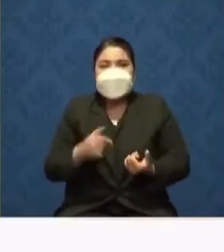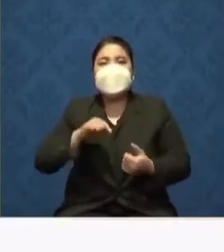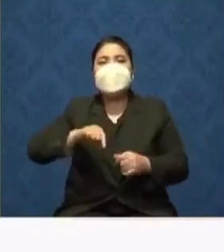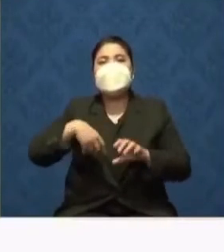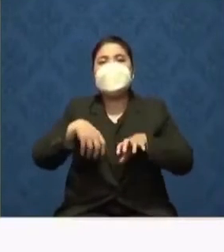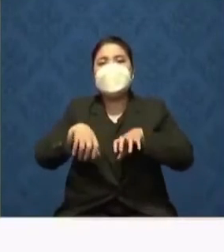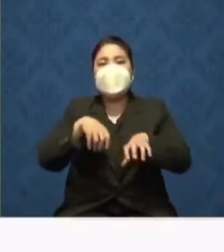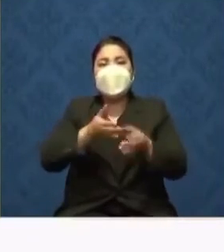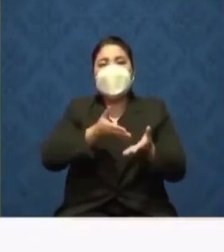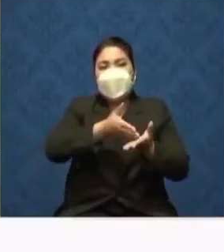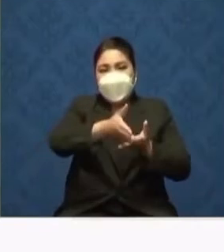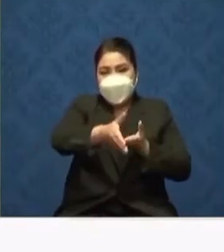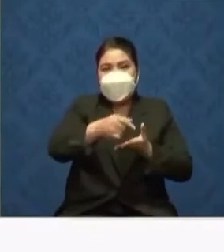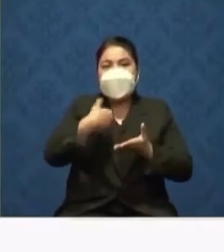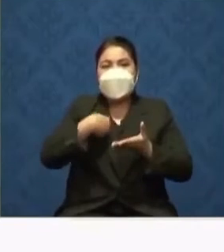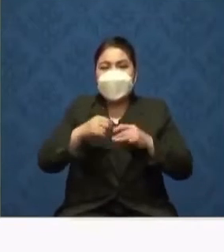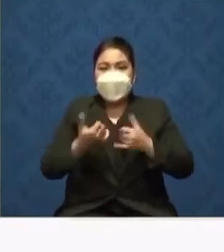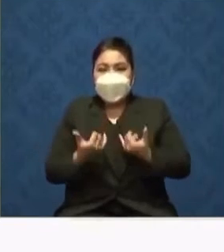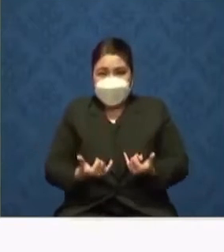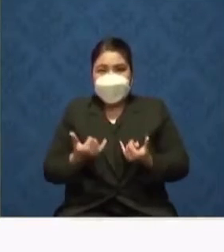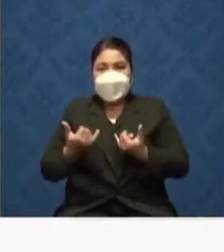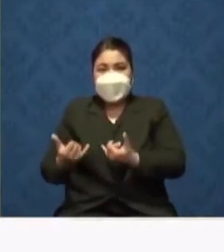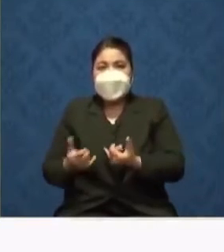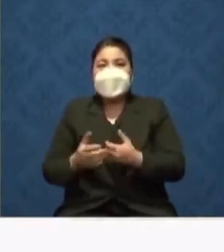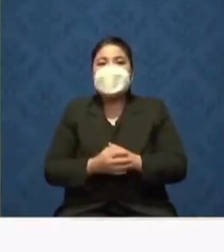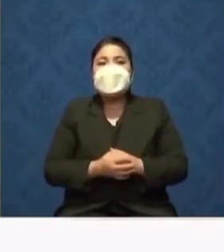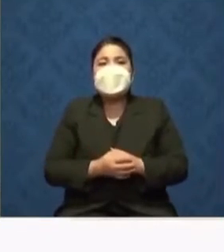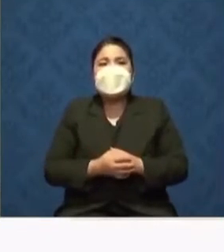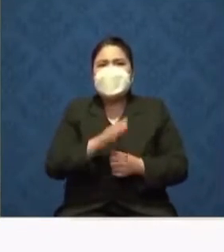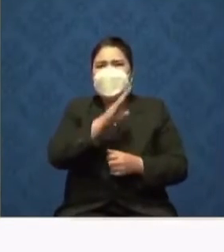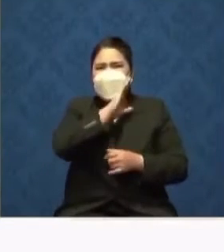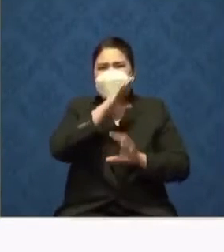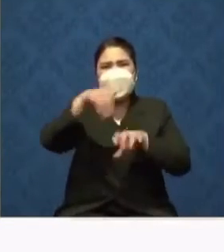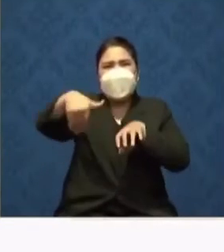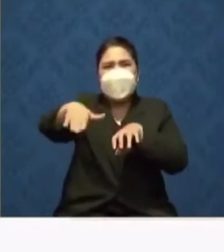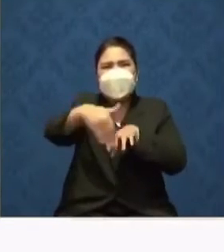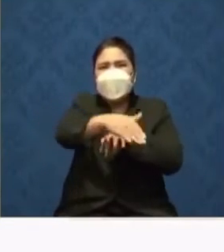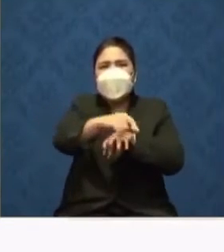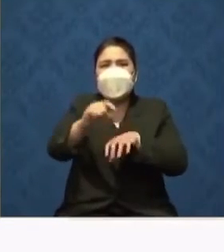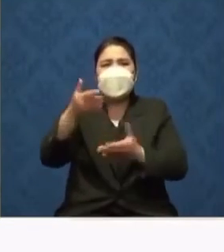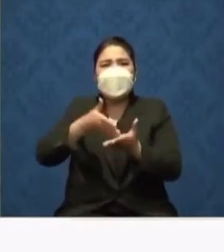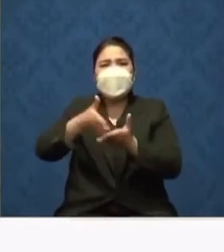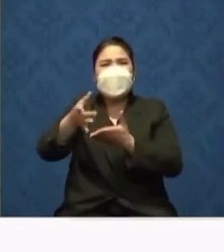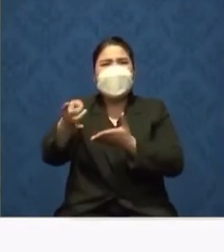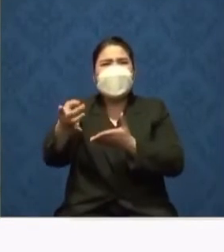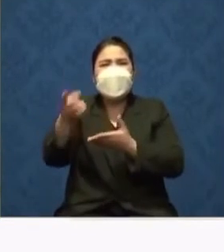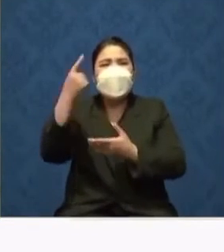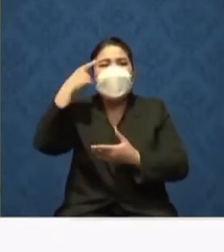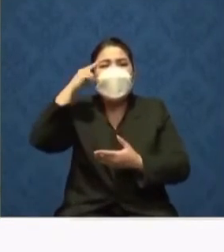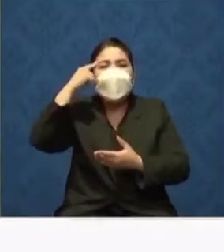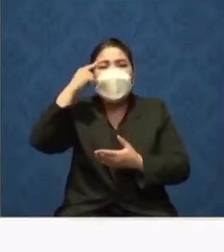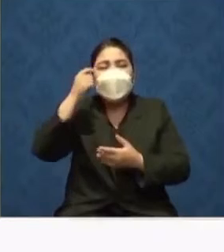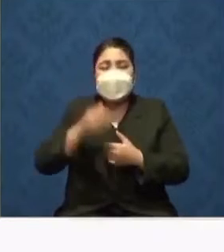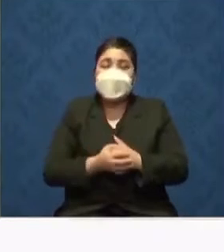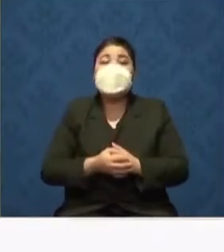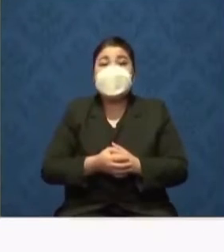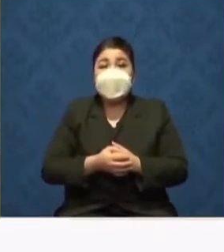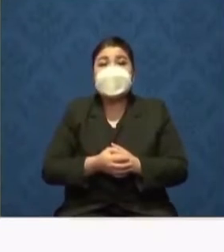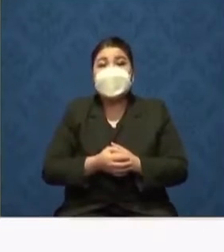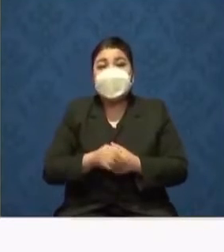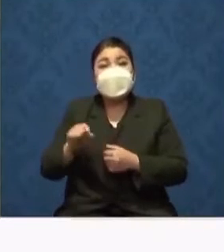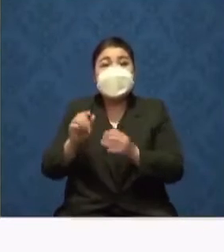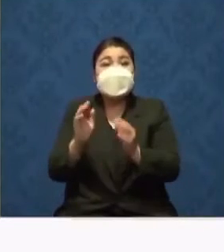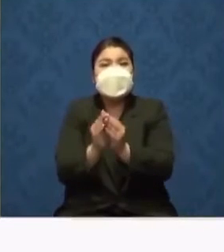อกาสมานั่งสบายๆแบบนี้หรอกนะคะและท่านก็ได้พูดถึงหัวข้อของการอภิปรายไม่ไว้วางใจในร